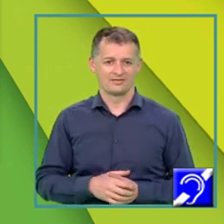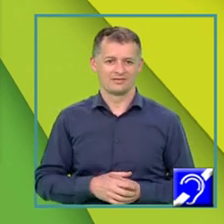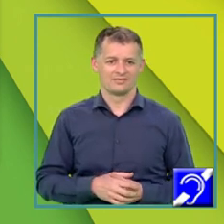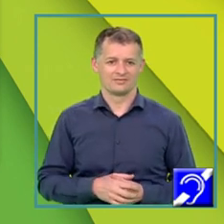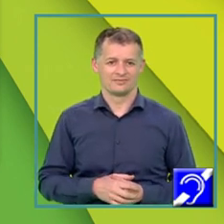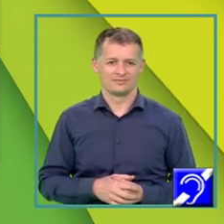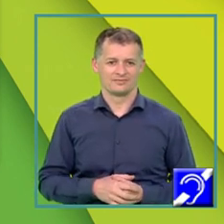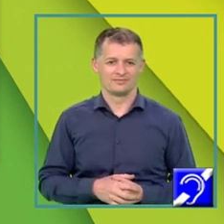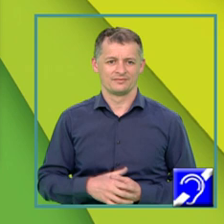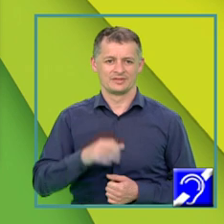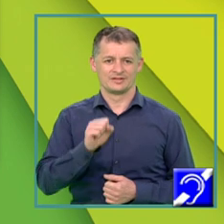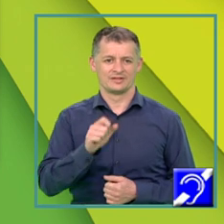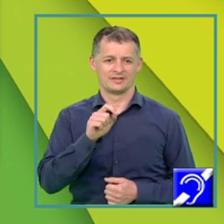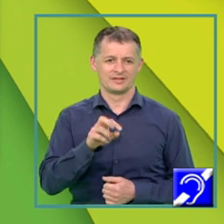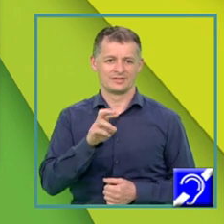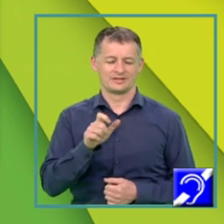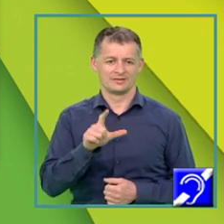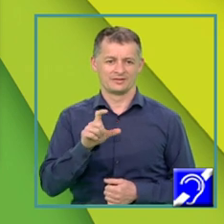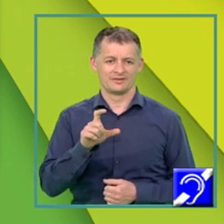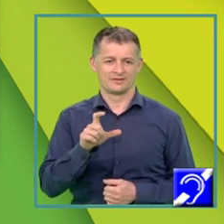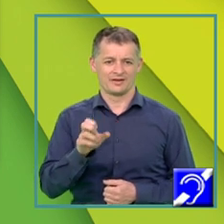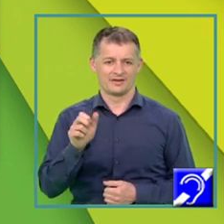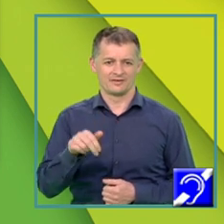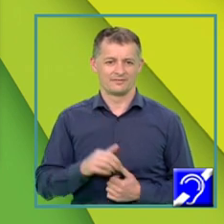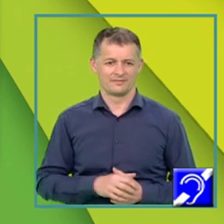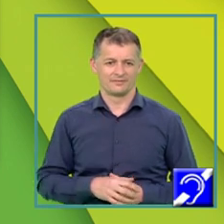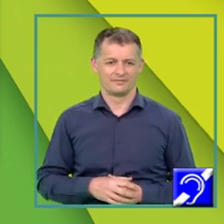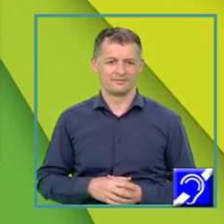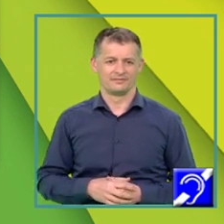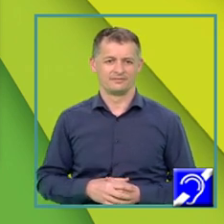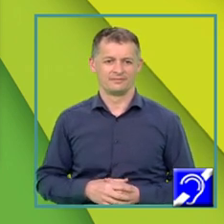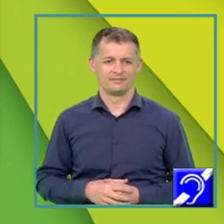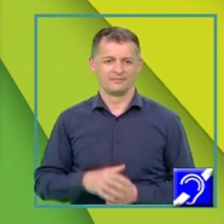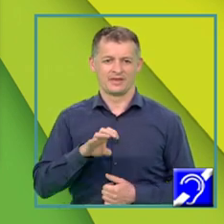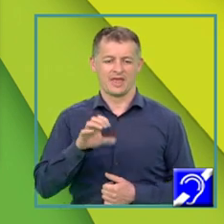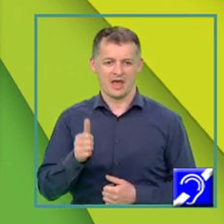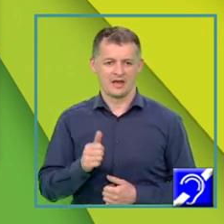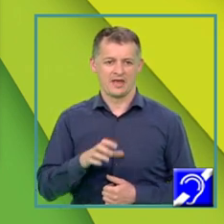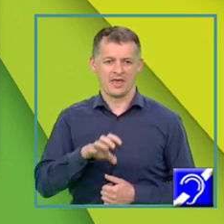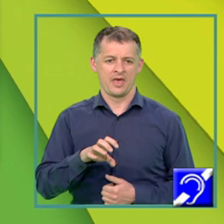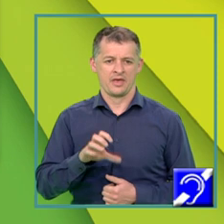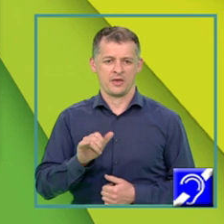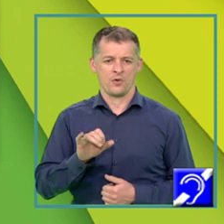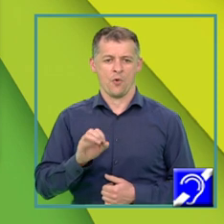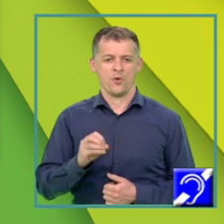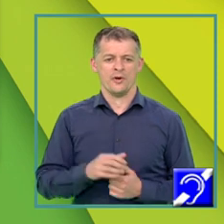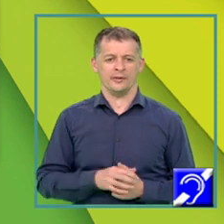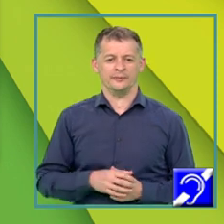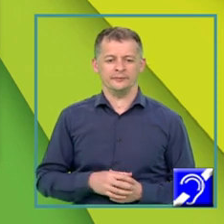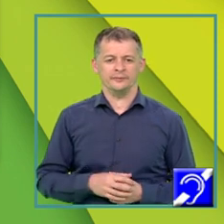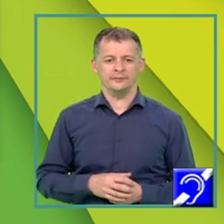CHR de șirul de vocale ea e a e a u ș e s d i diferit de nu îl are